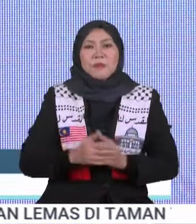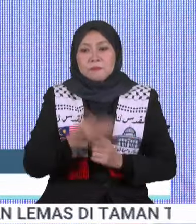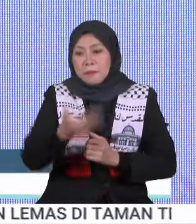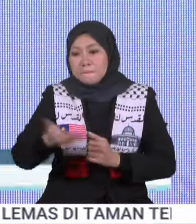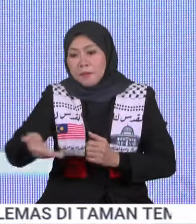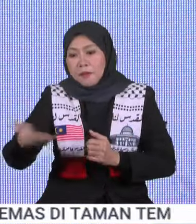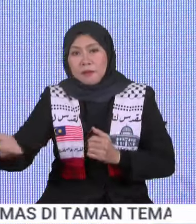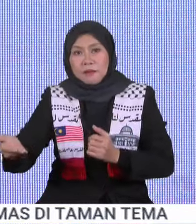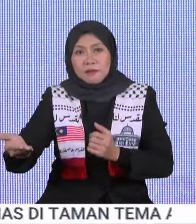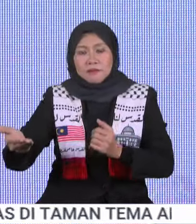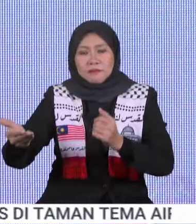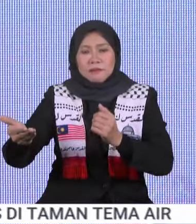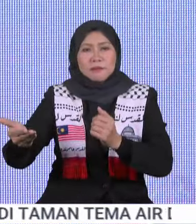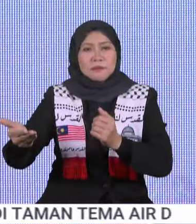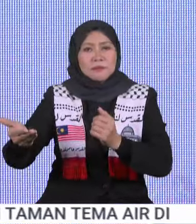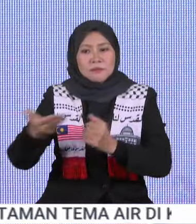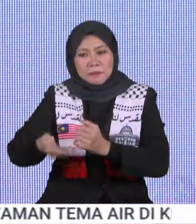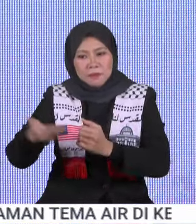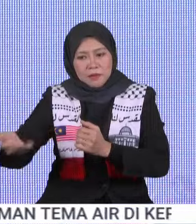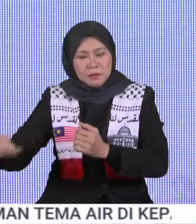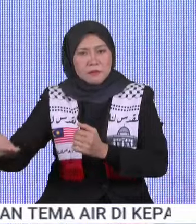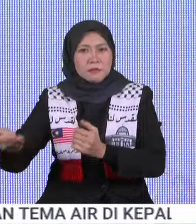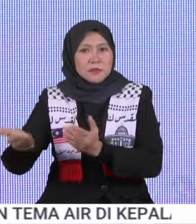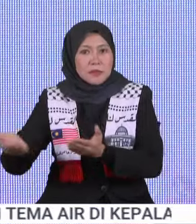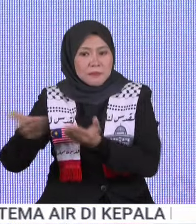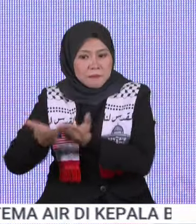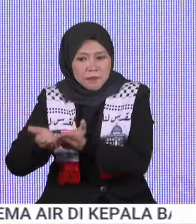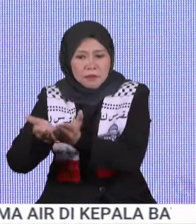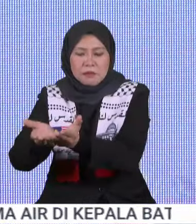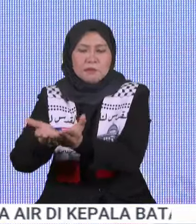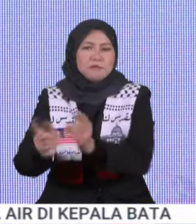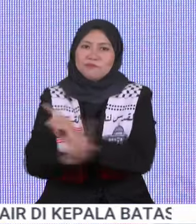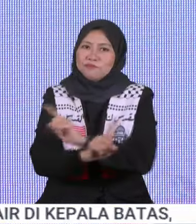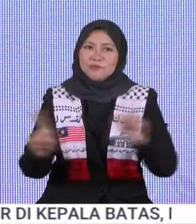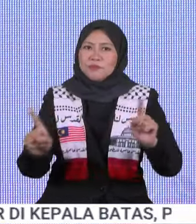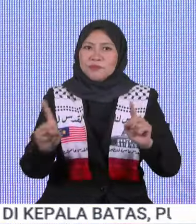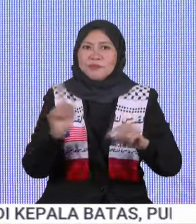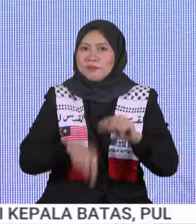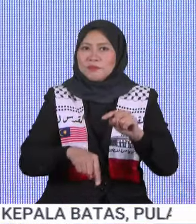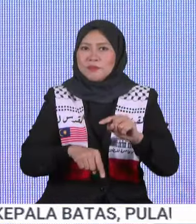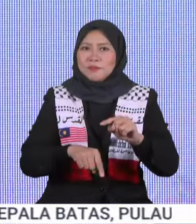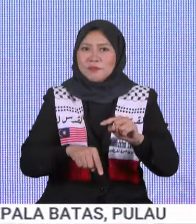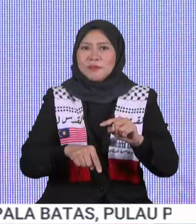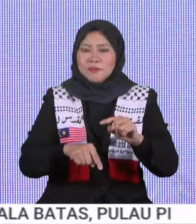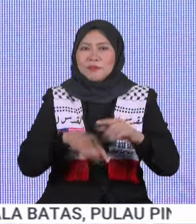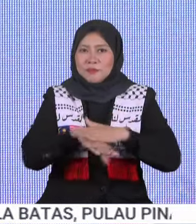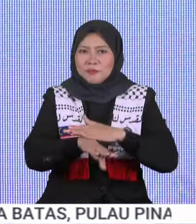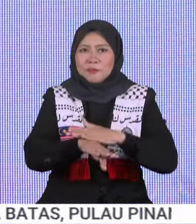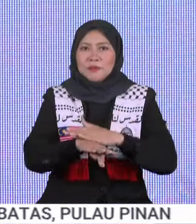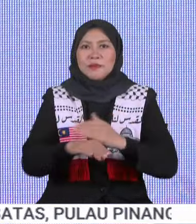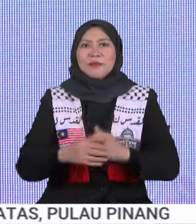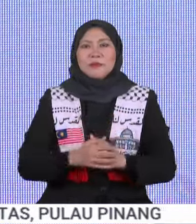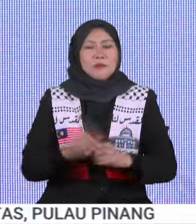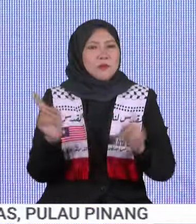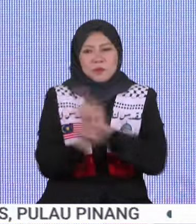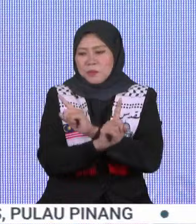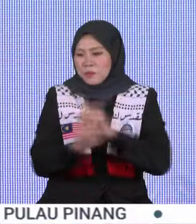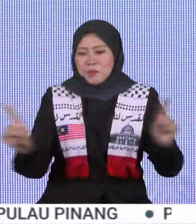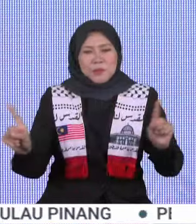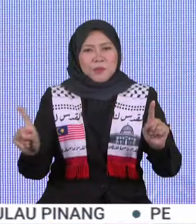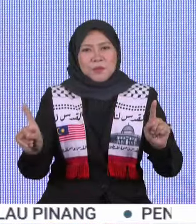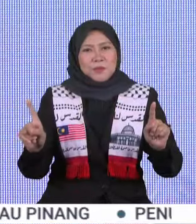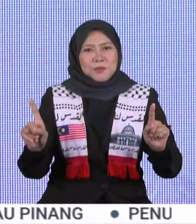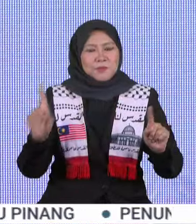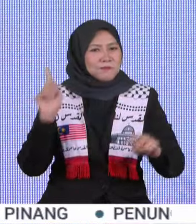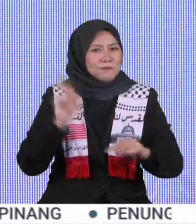dibenarkan. Pemantauan dibuat secara rapi dan telah diputuskan tidak membenarkan, tidak membolehkan